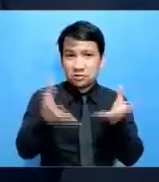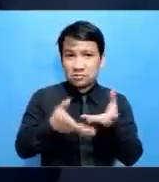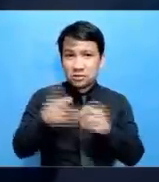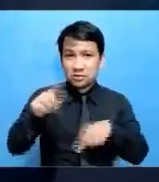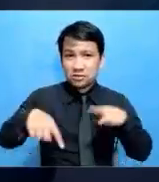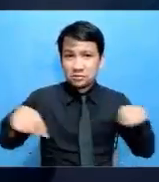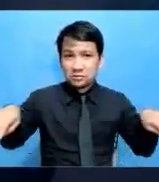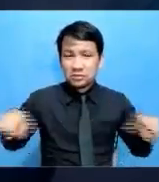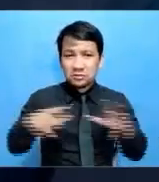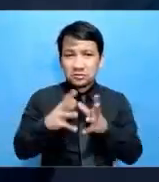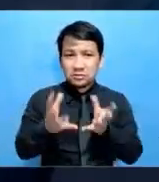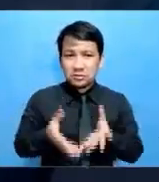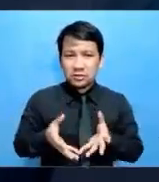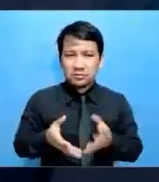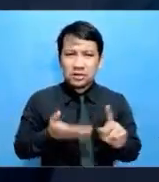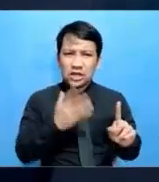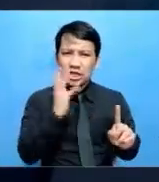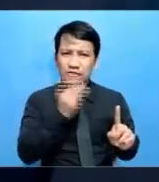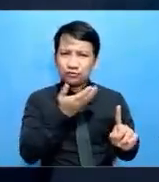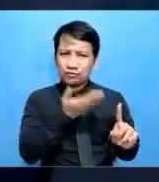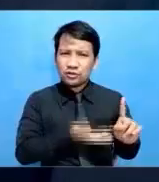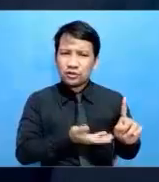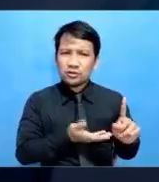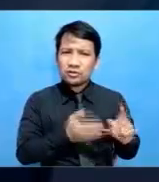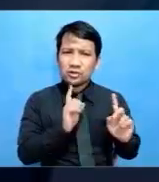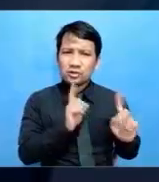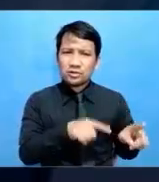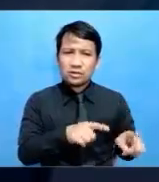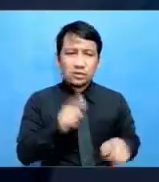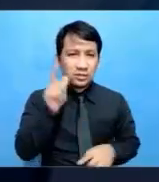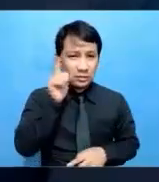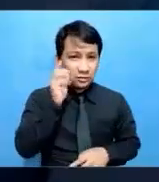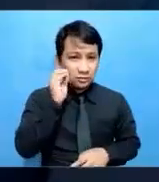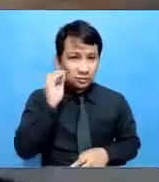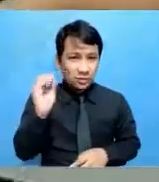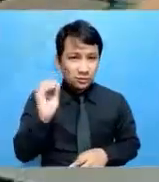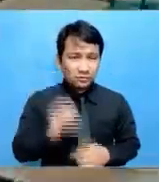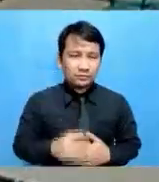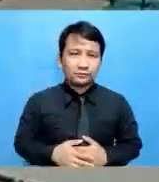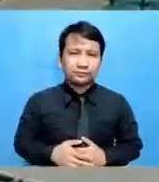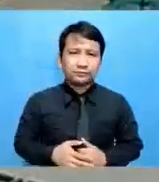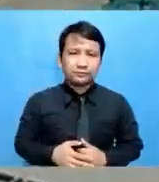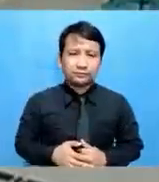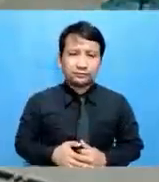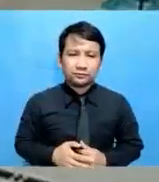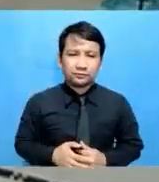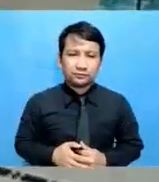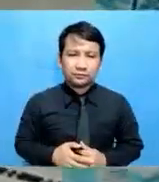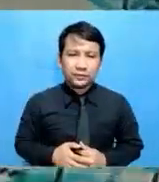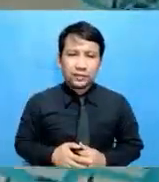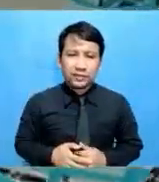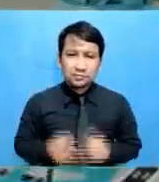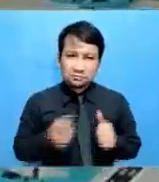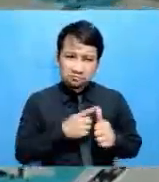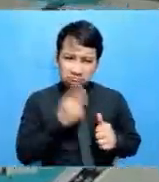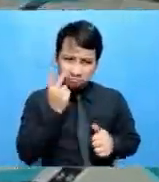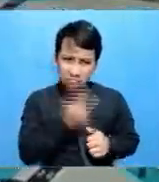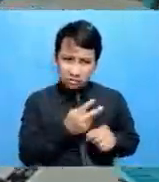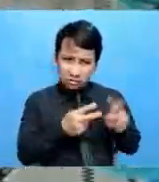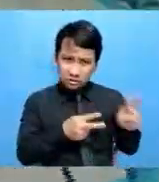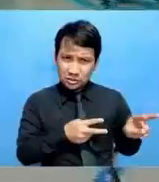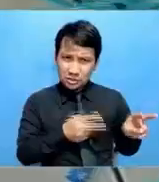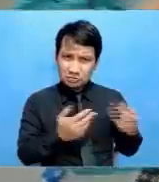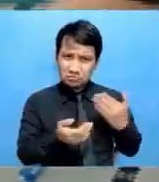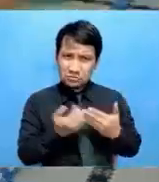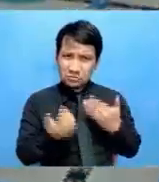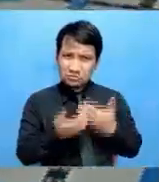bansa. Kilalanin natin sila sa report ni Lynn Olivario. Sa unang tingin, aakalain mong simpleng